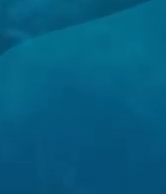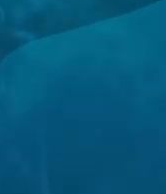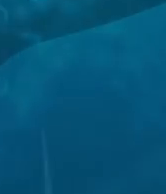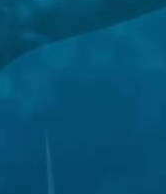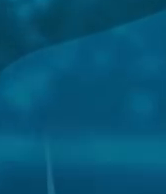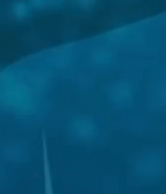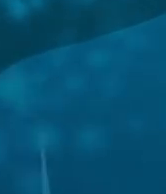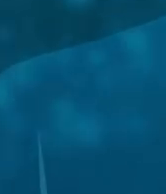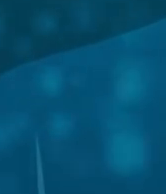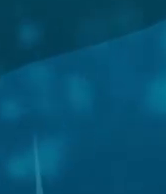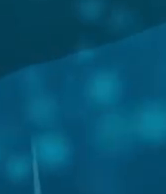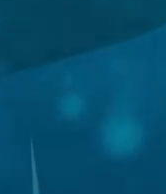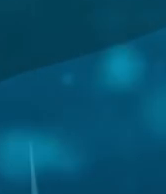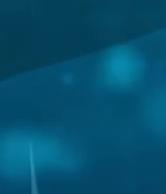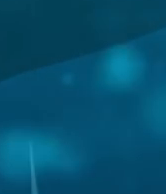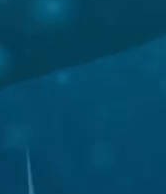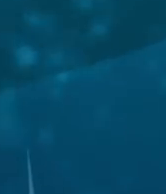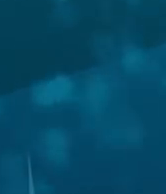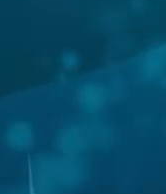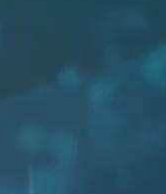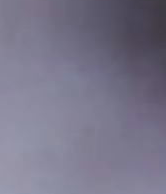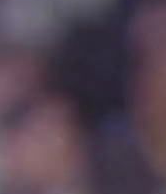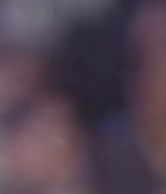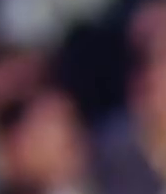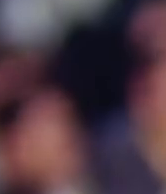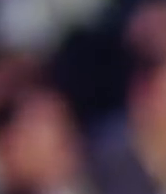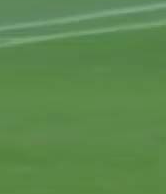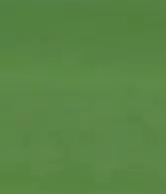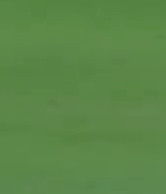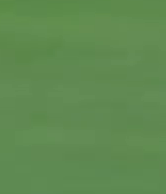Раз, два.